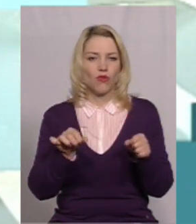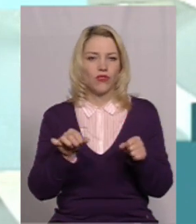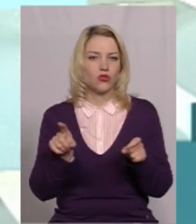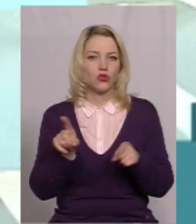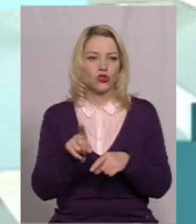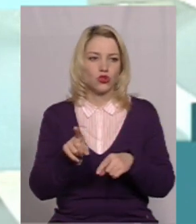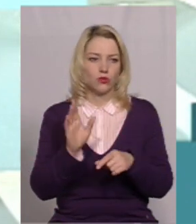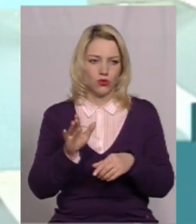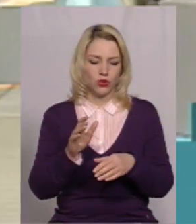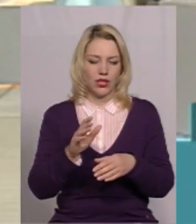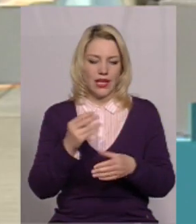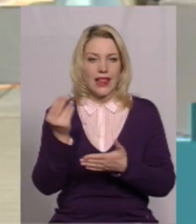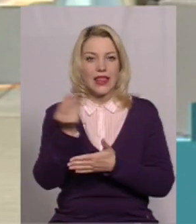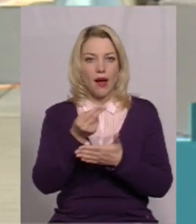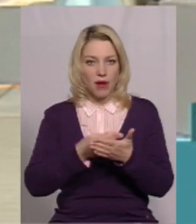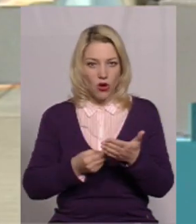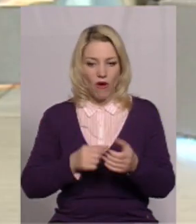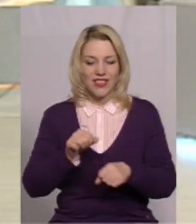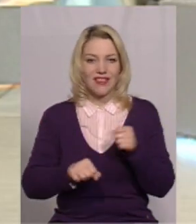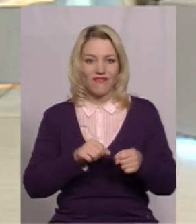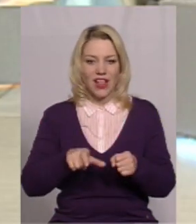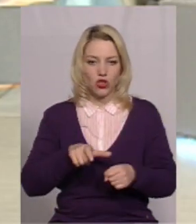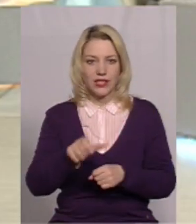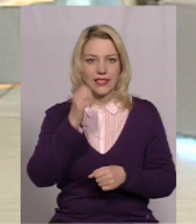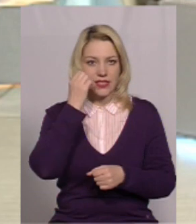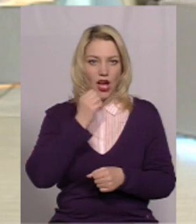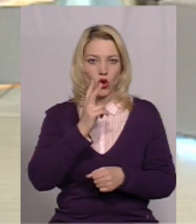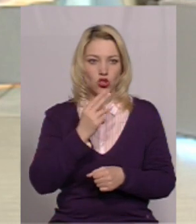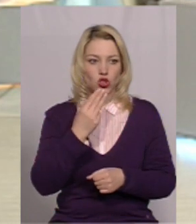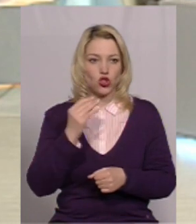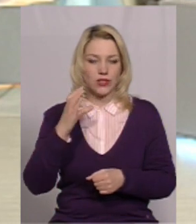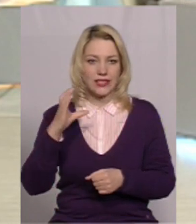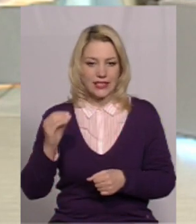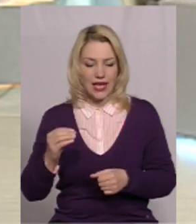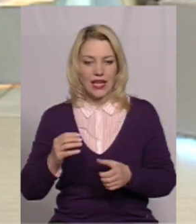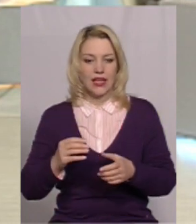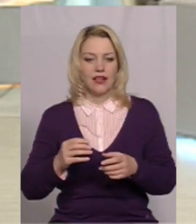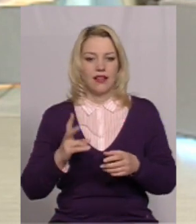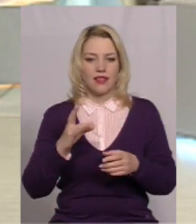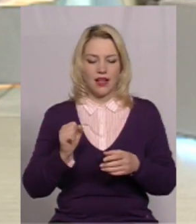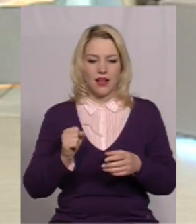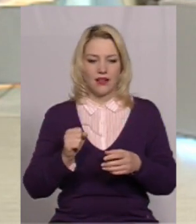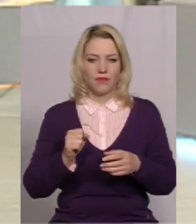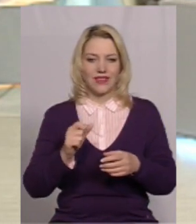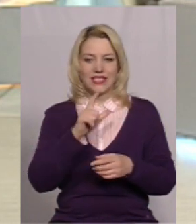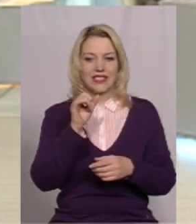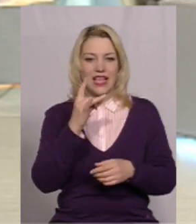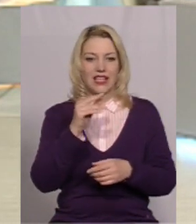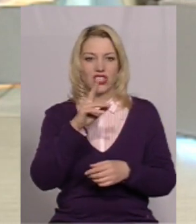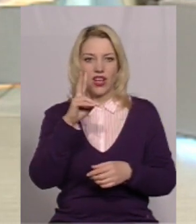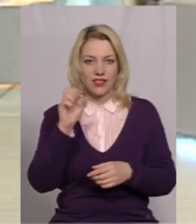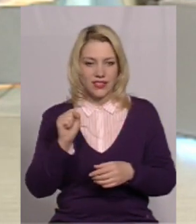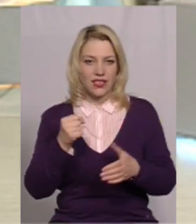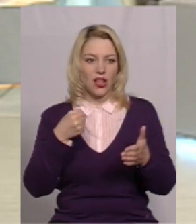що будуть такі велосмуги намальовані на Старокостянтинівському шосе, на ділянці від Зарічанської до